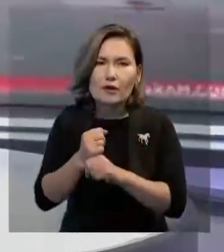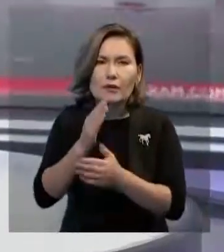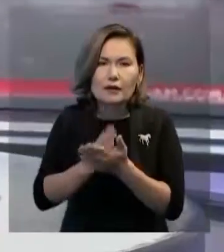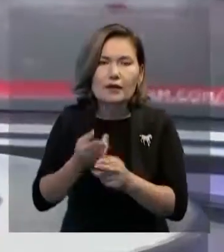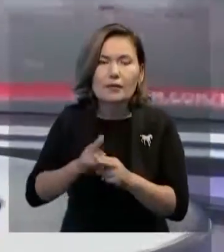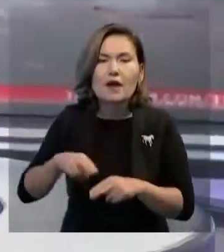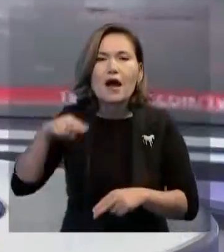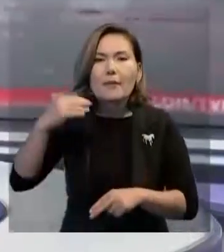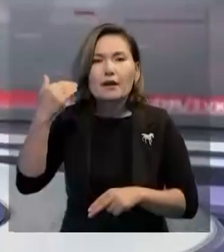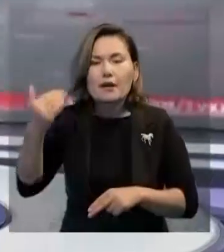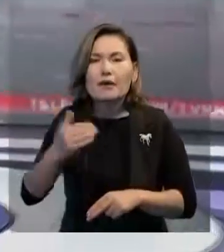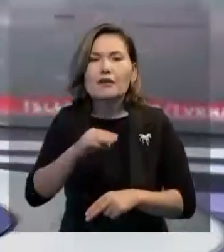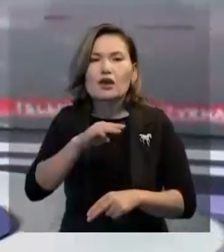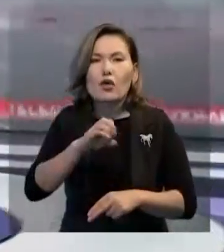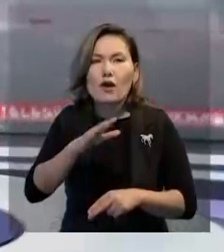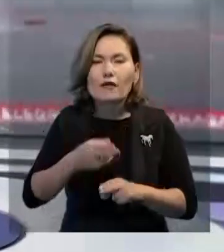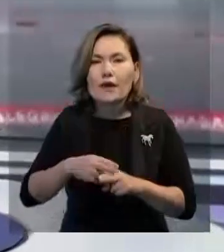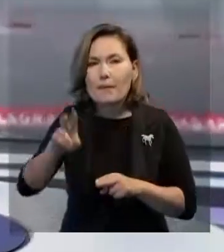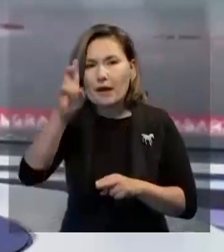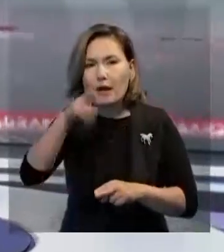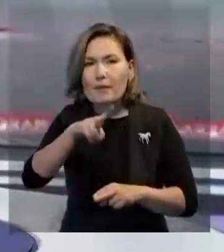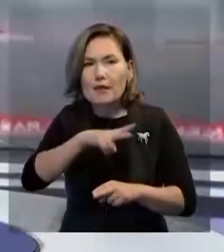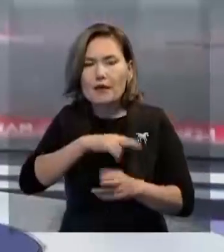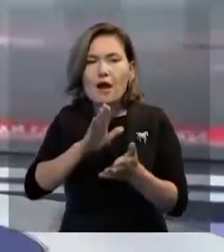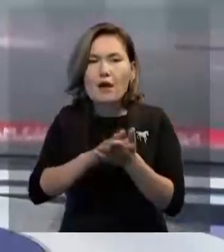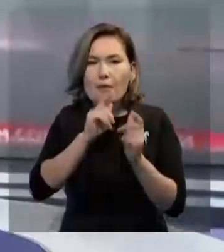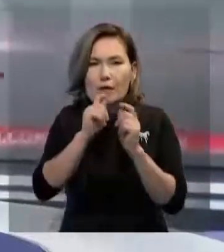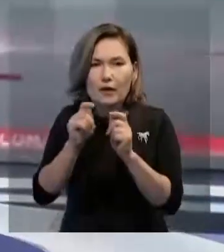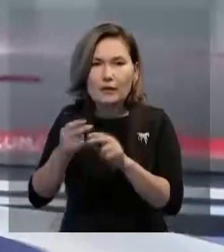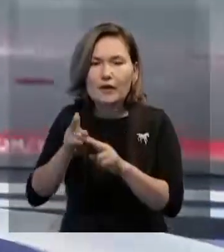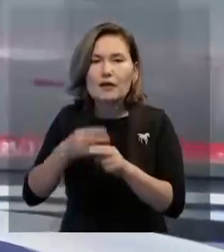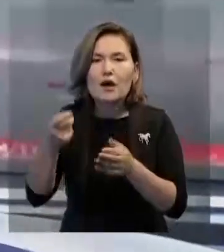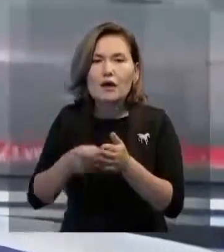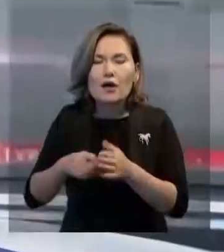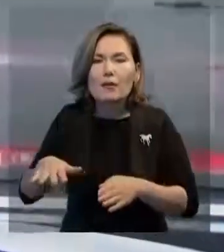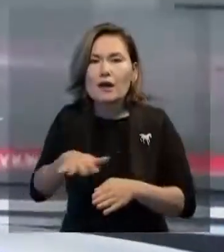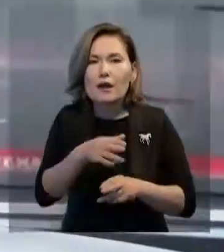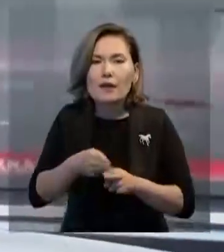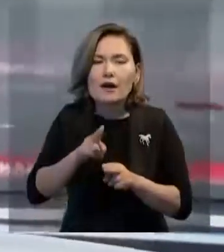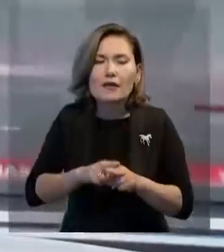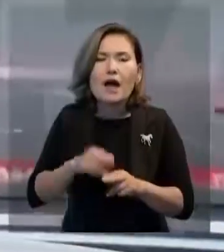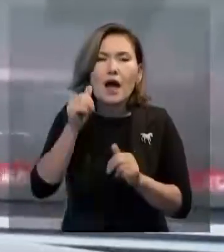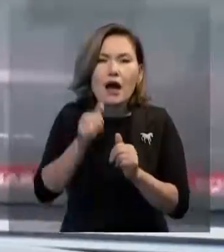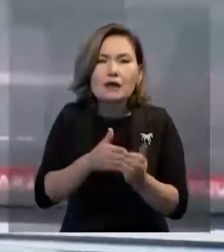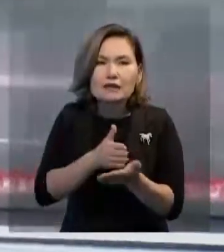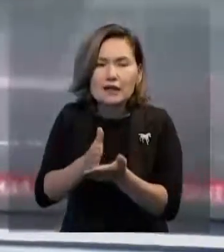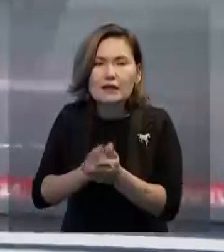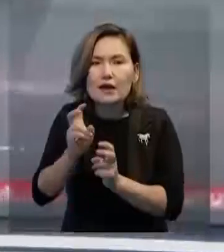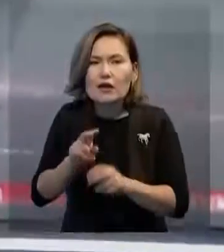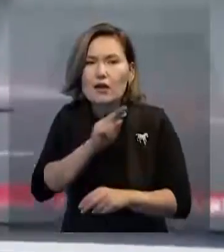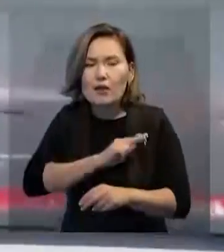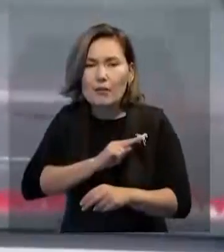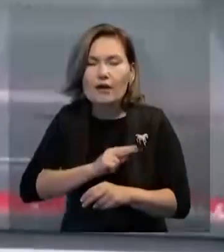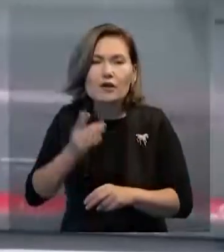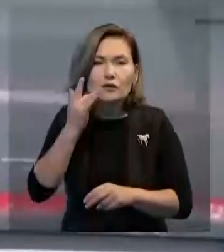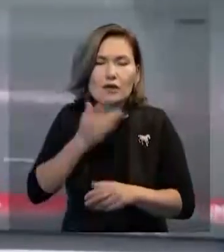Солардың бірқатарын президент Қасым Жомарт Тоқаев мемлекеттік наградалармен марапаттады. Қарағанды өңірінде әр салада адал еңбек етіп, ел құрметіне